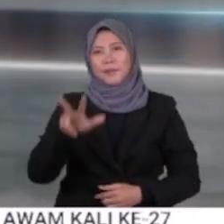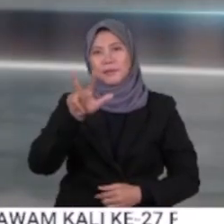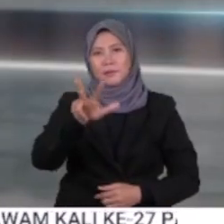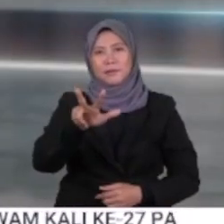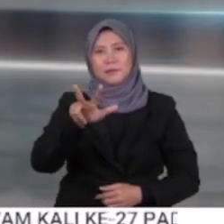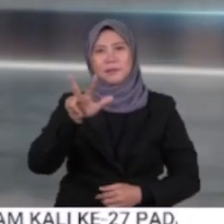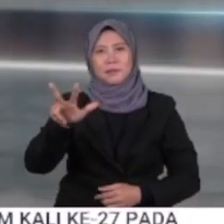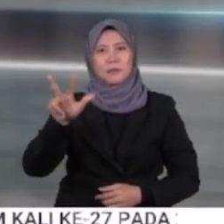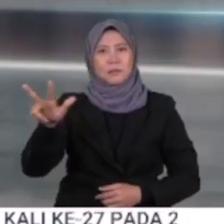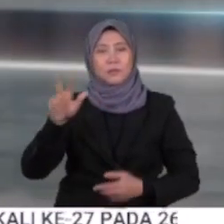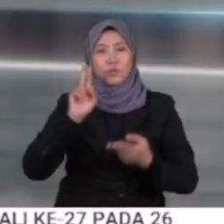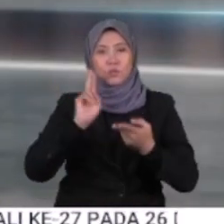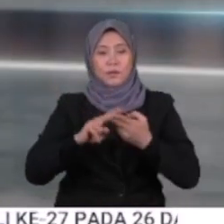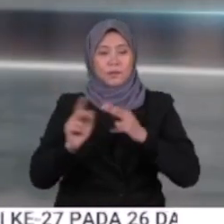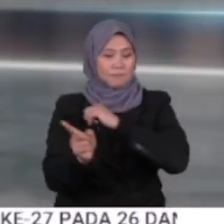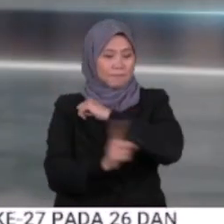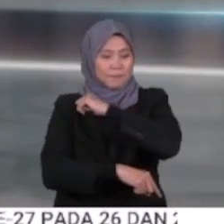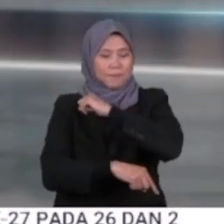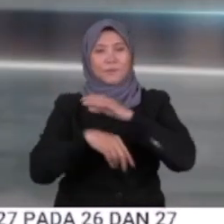333